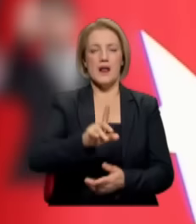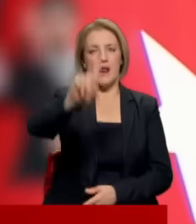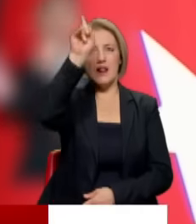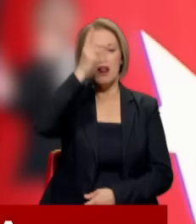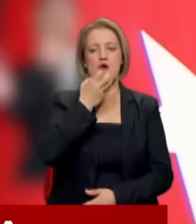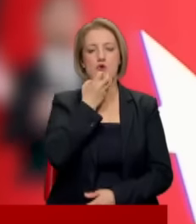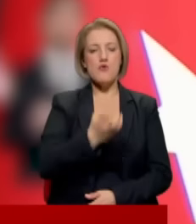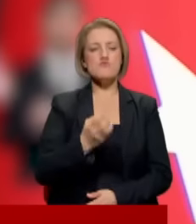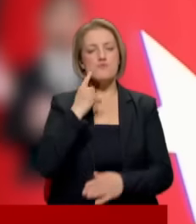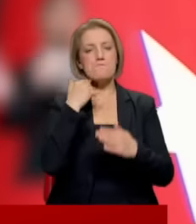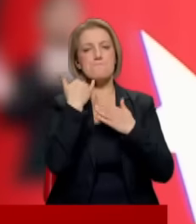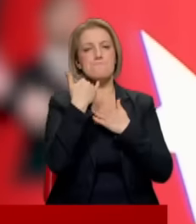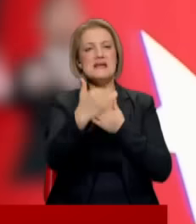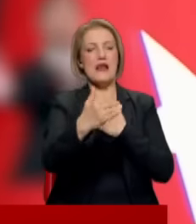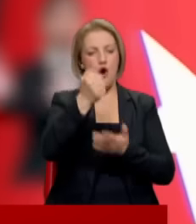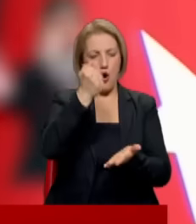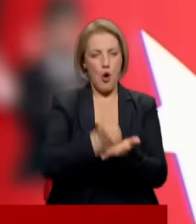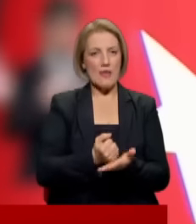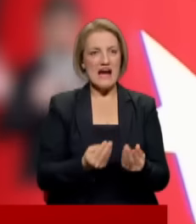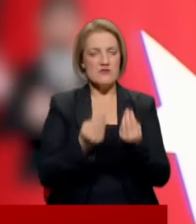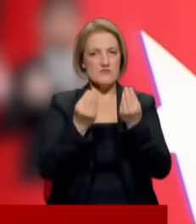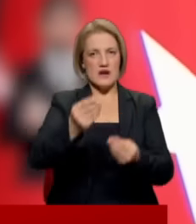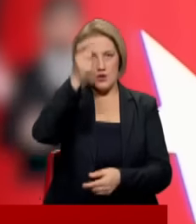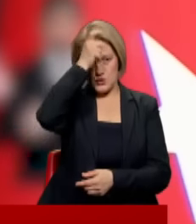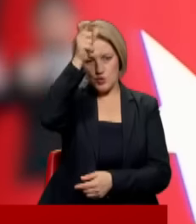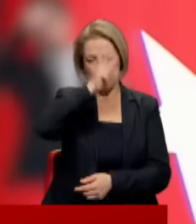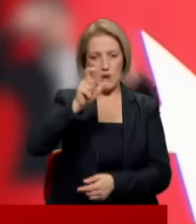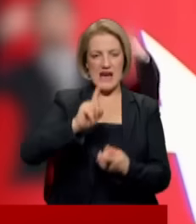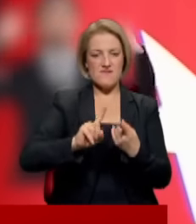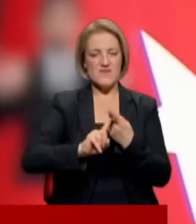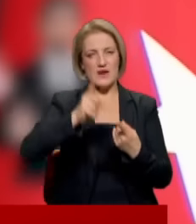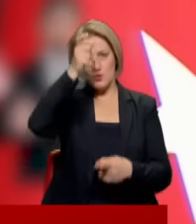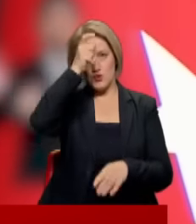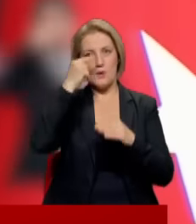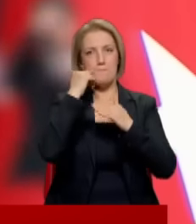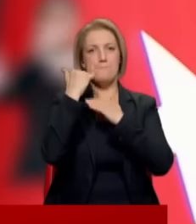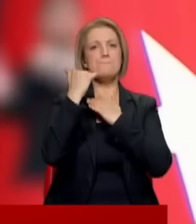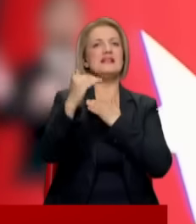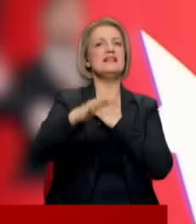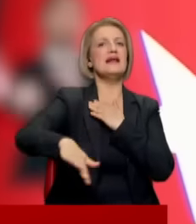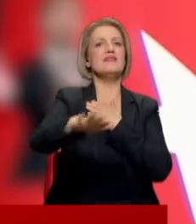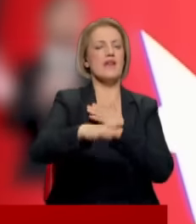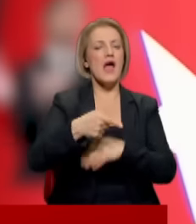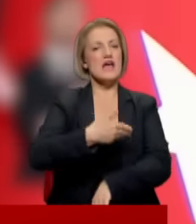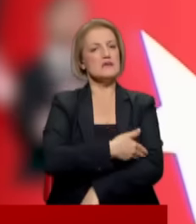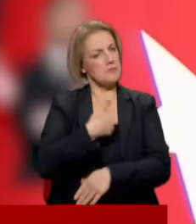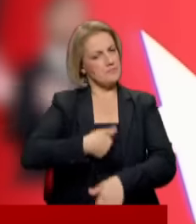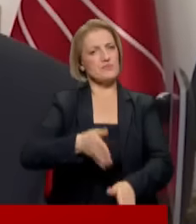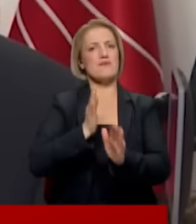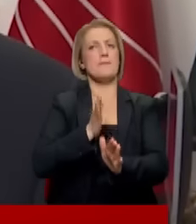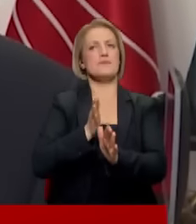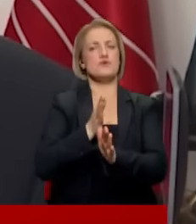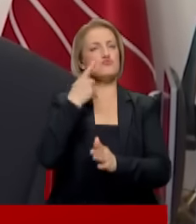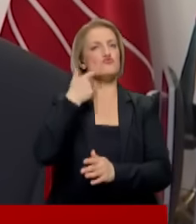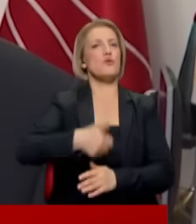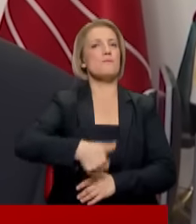Ömür milletimiz de onay verdikçe Türkiye'ye ve Türk milletine hizmete devam edeceğiz